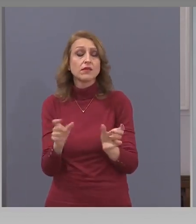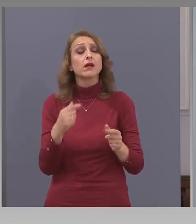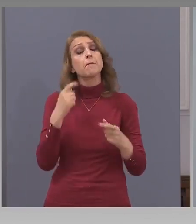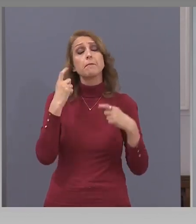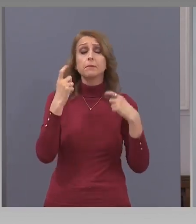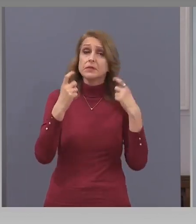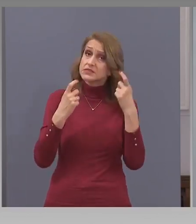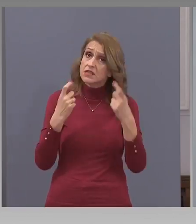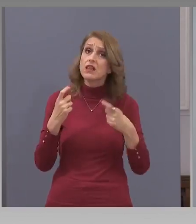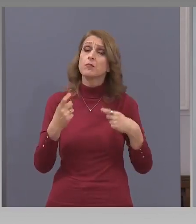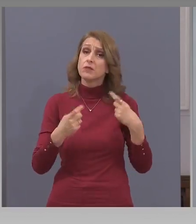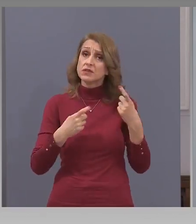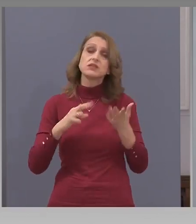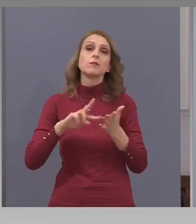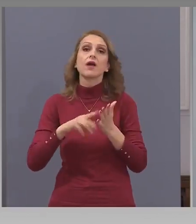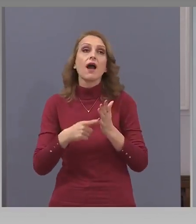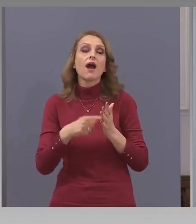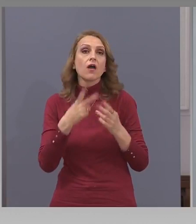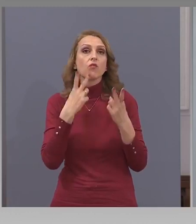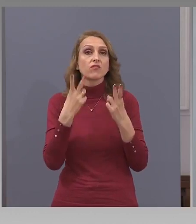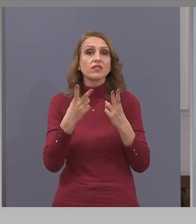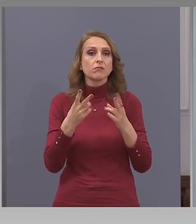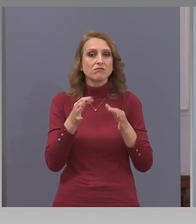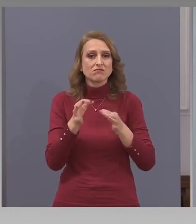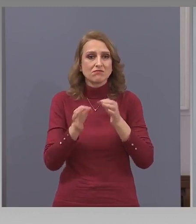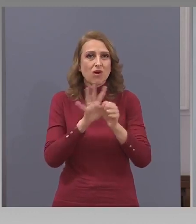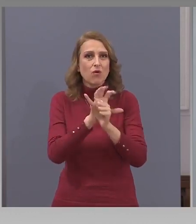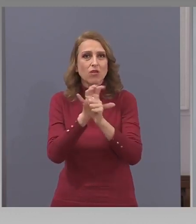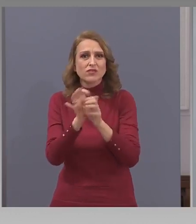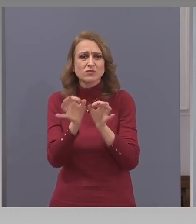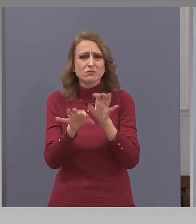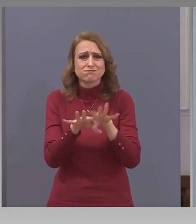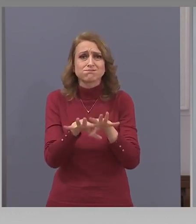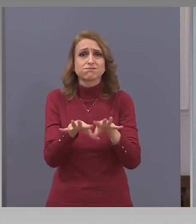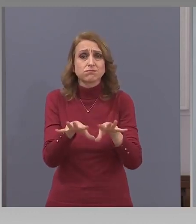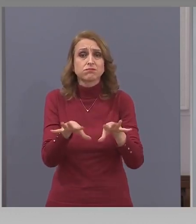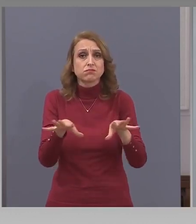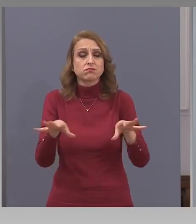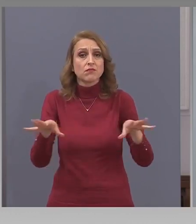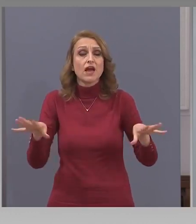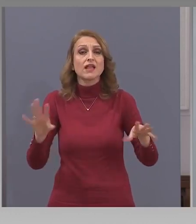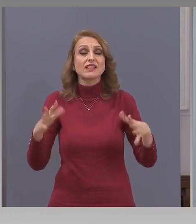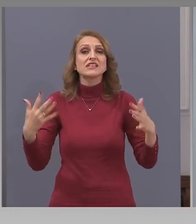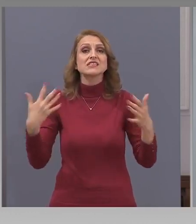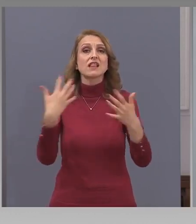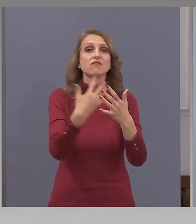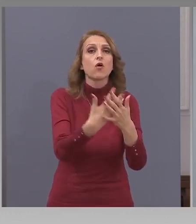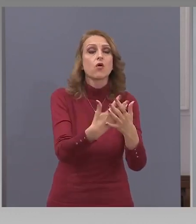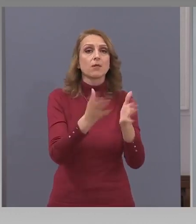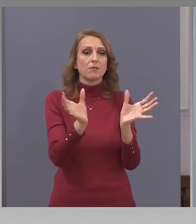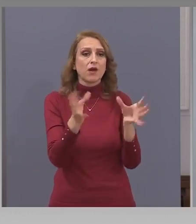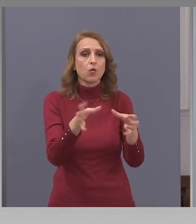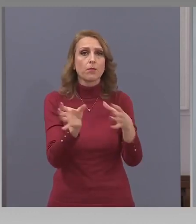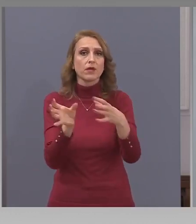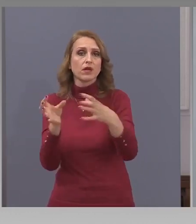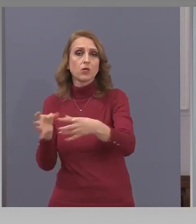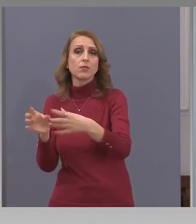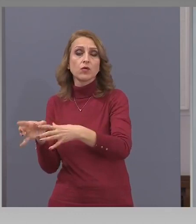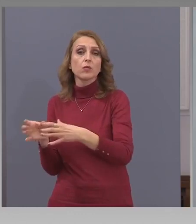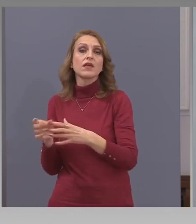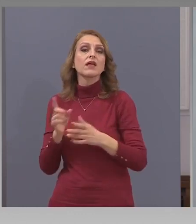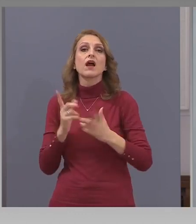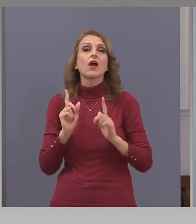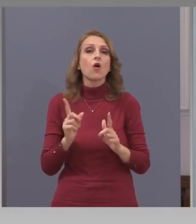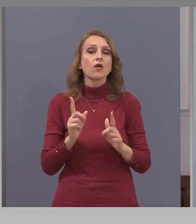Обмислиме, ако примерно до там отиде пандемията, да се затворят огромни групи от хора. За тях трябва да